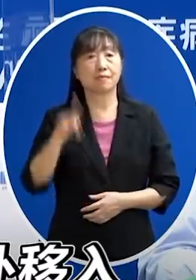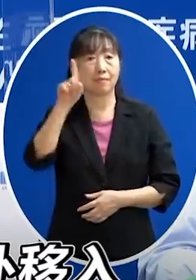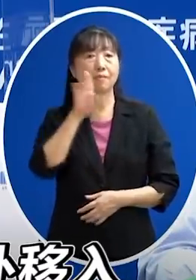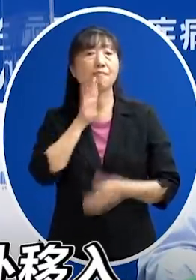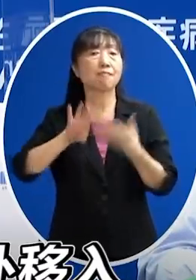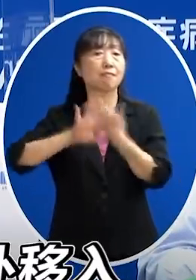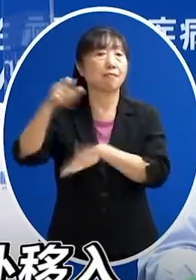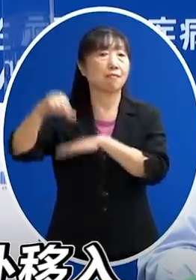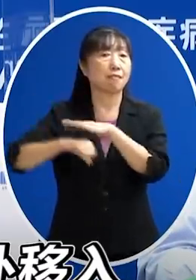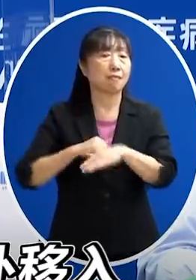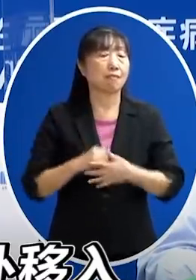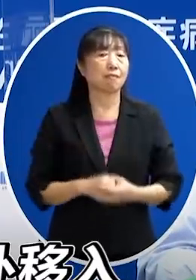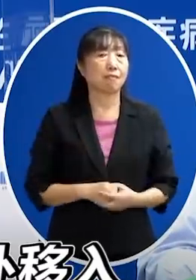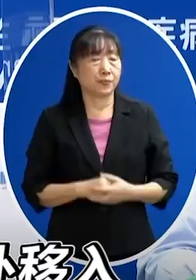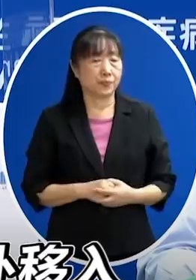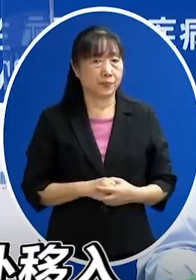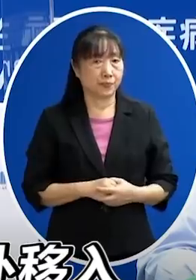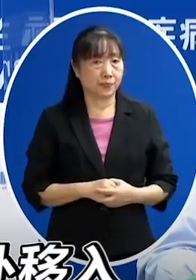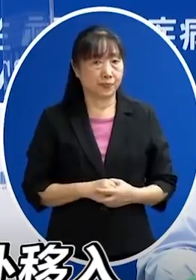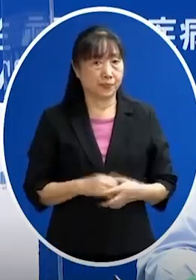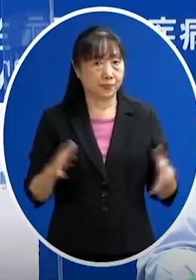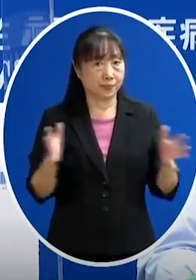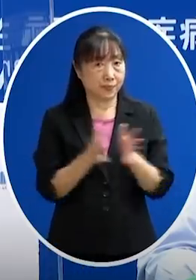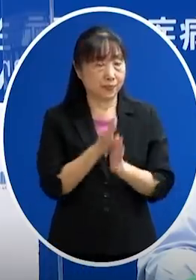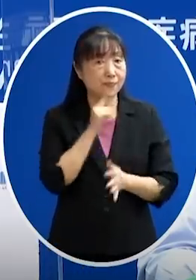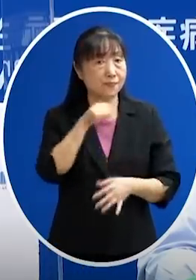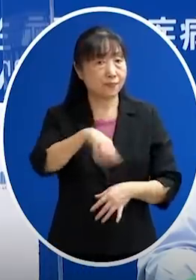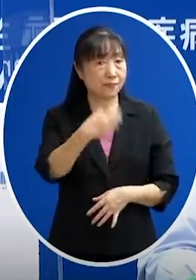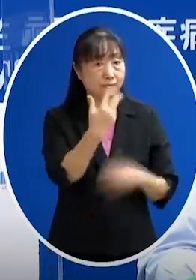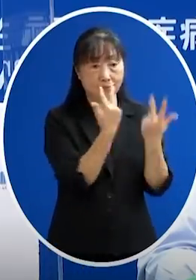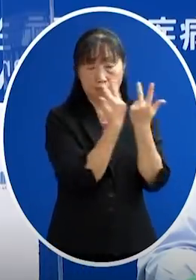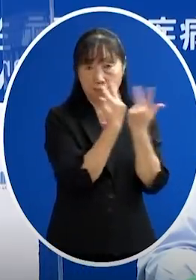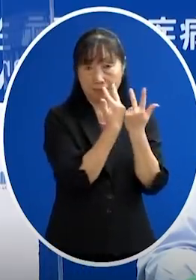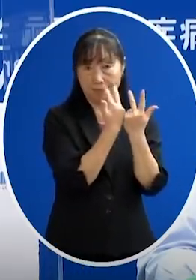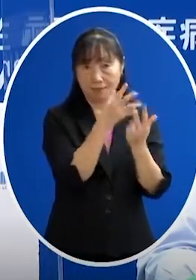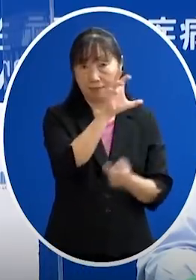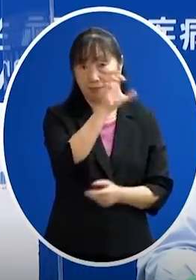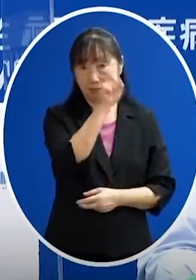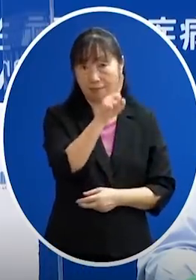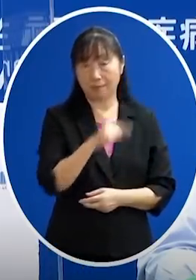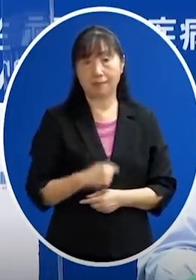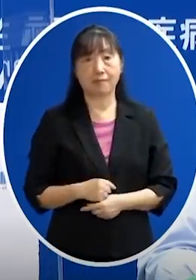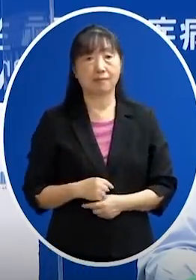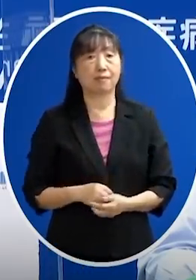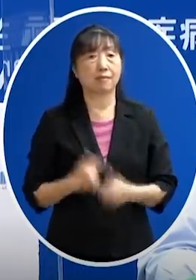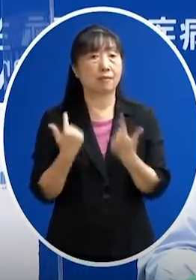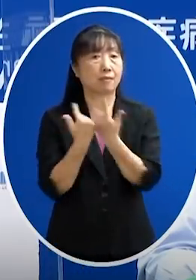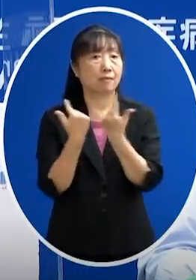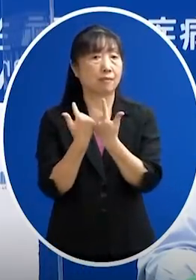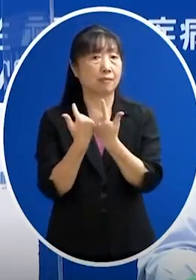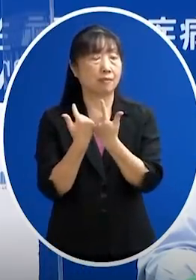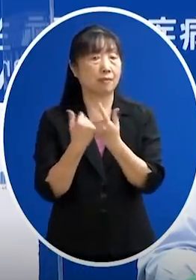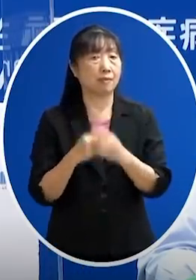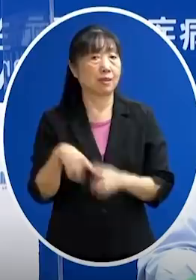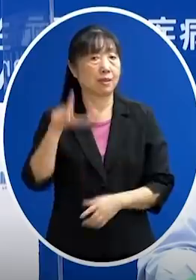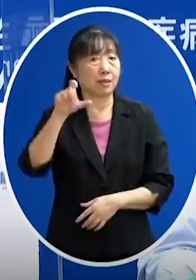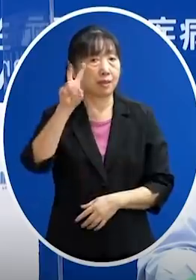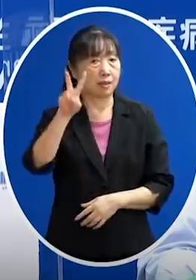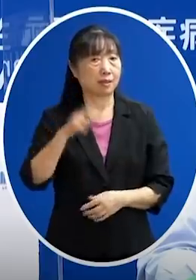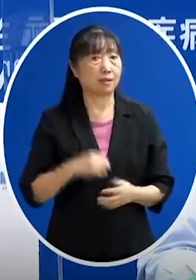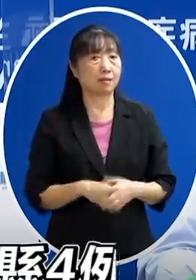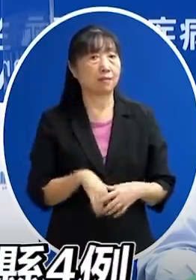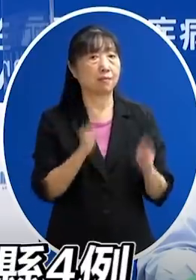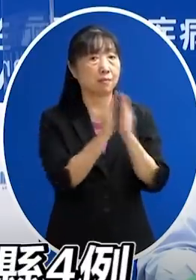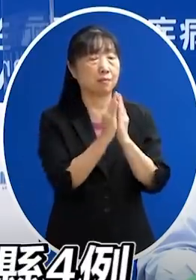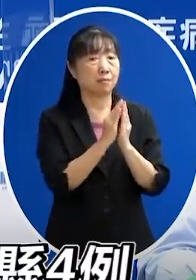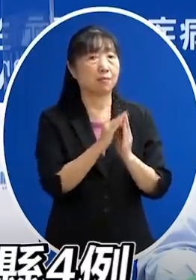例啊是境外。总共这里面是新北市啊81例哈，那台北市62例，